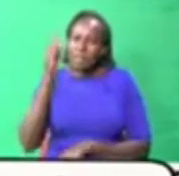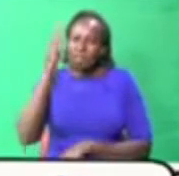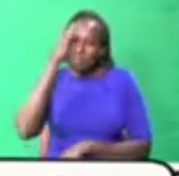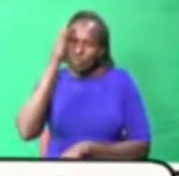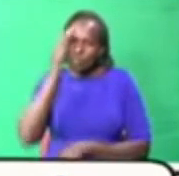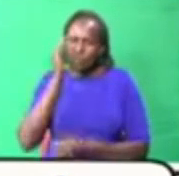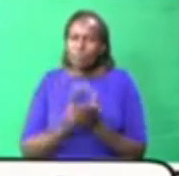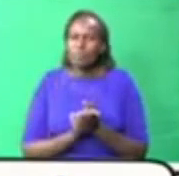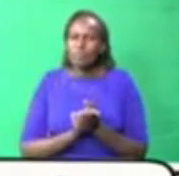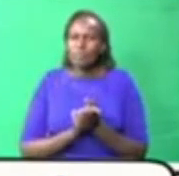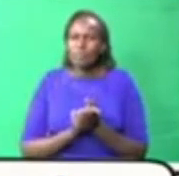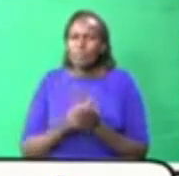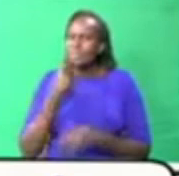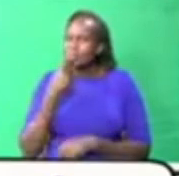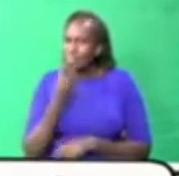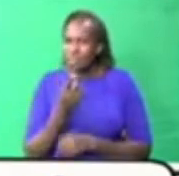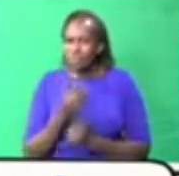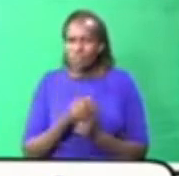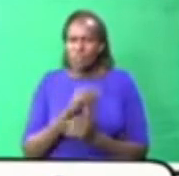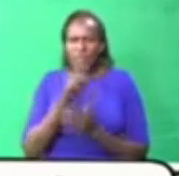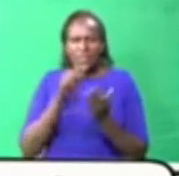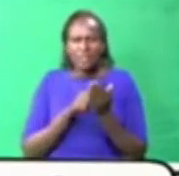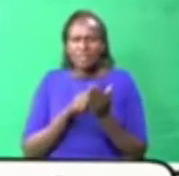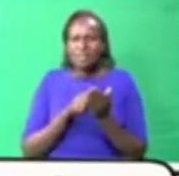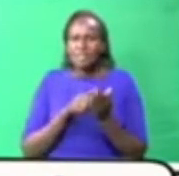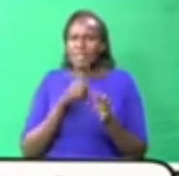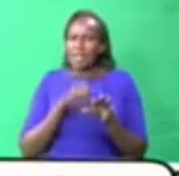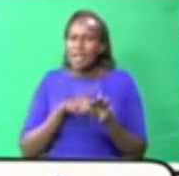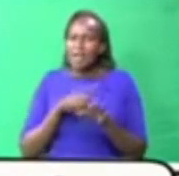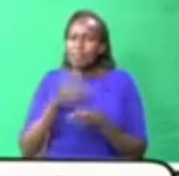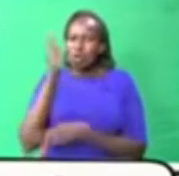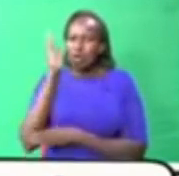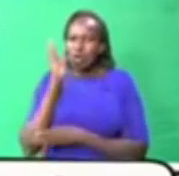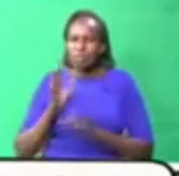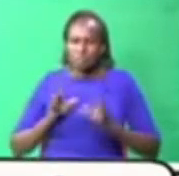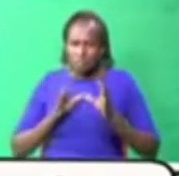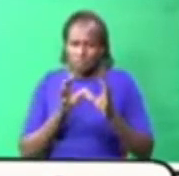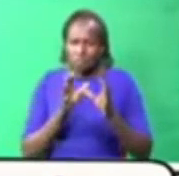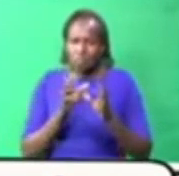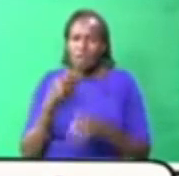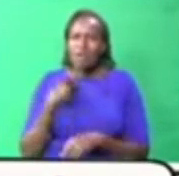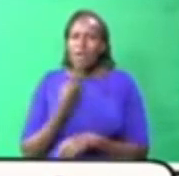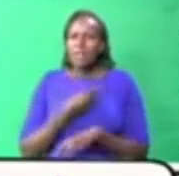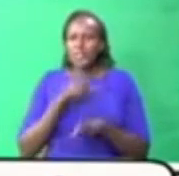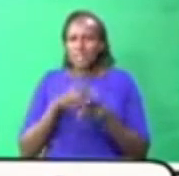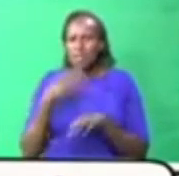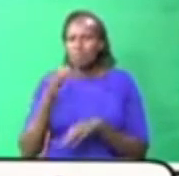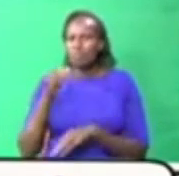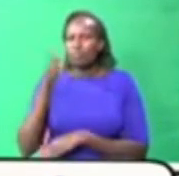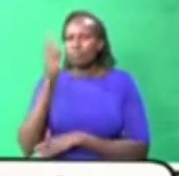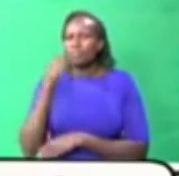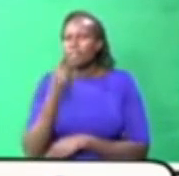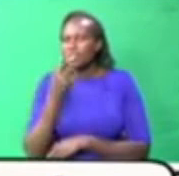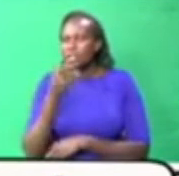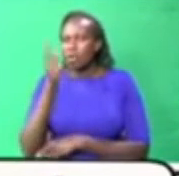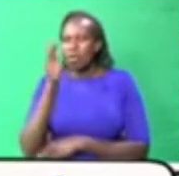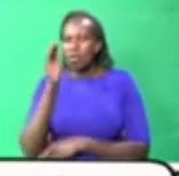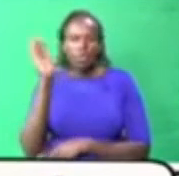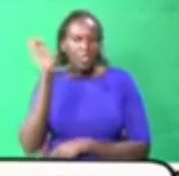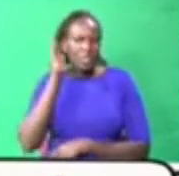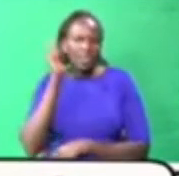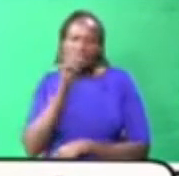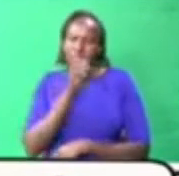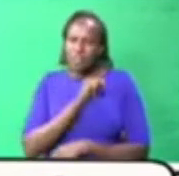mercy. Na niwaambia pendwa, this is the season. Wakati Mungu ametusukuma kwa kona, ni wakati wa kumwambia Mungu, tumesikia,